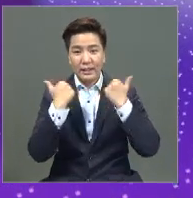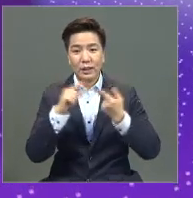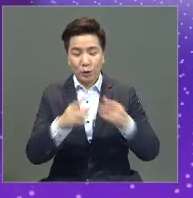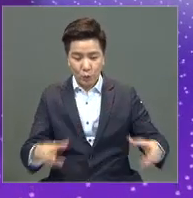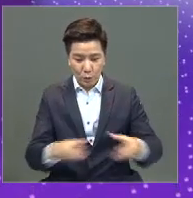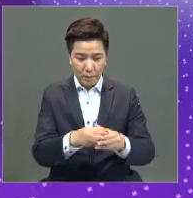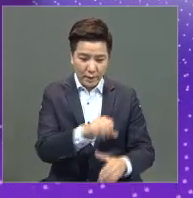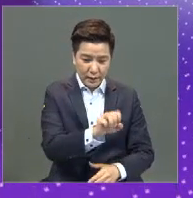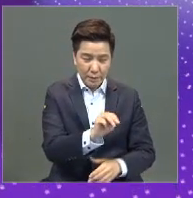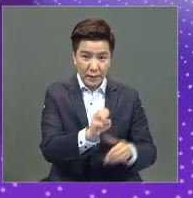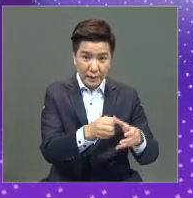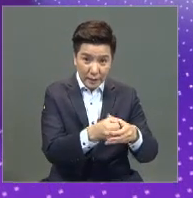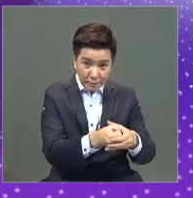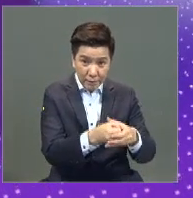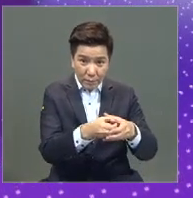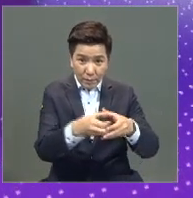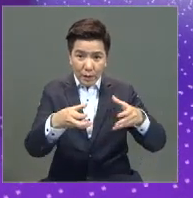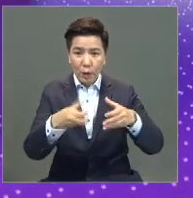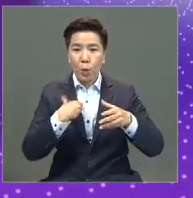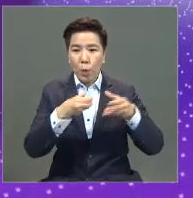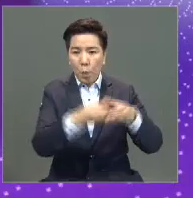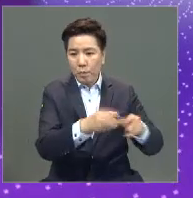ก็คือการเยียวยาให้ความช่วยเหลือผู้ได้รับผลกระทบทั้งกลุ่มsmesรวมมิตร